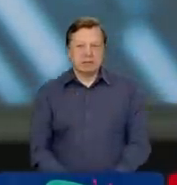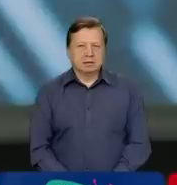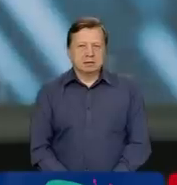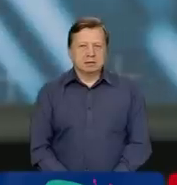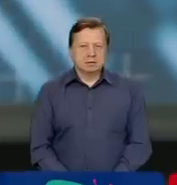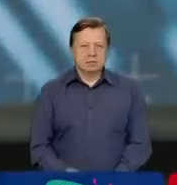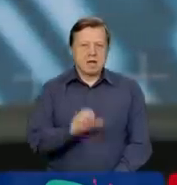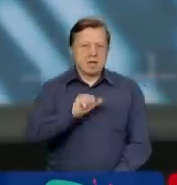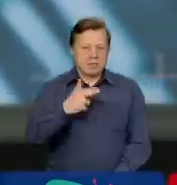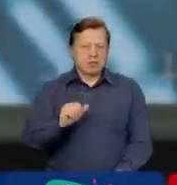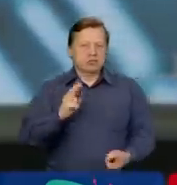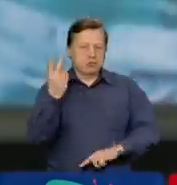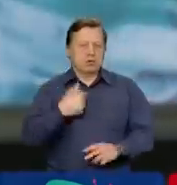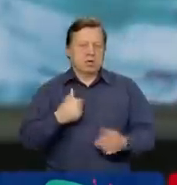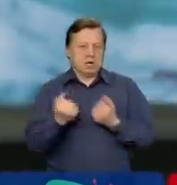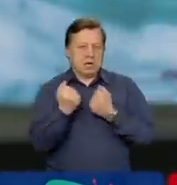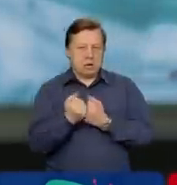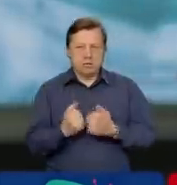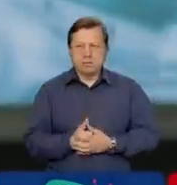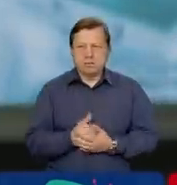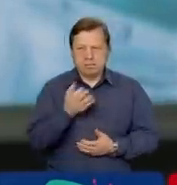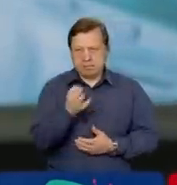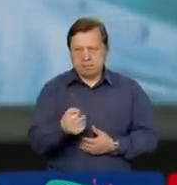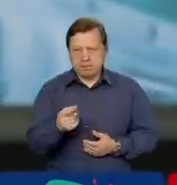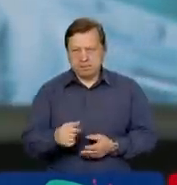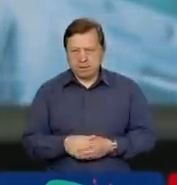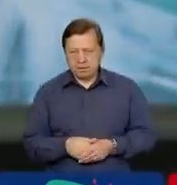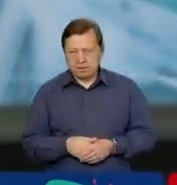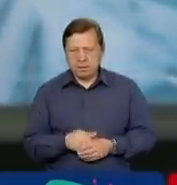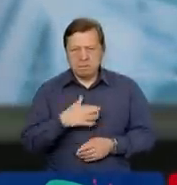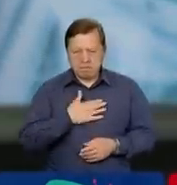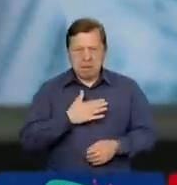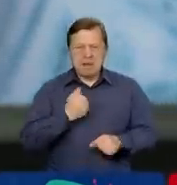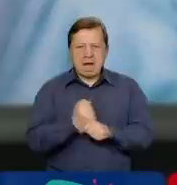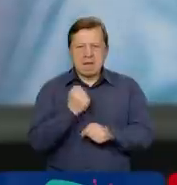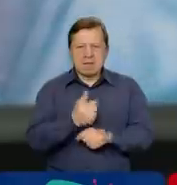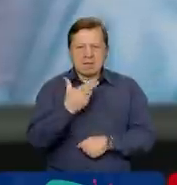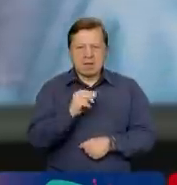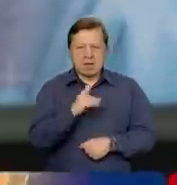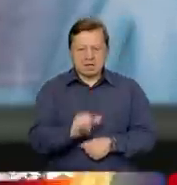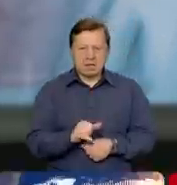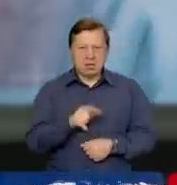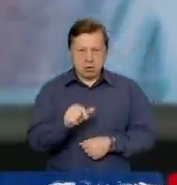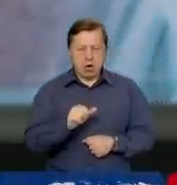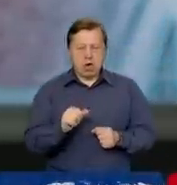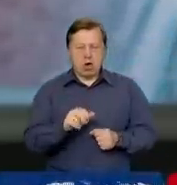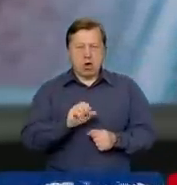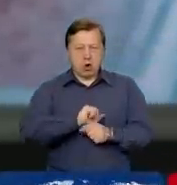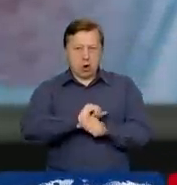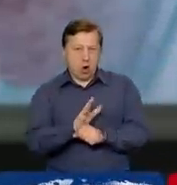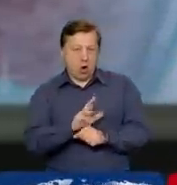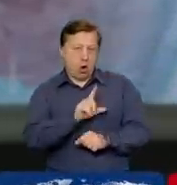strony Halina z okolic Krakowa. Chciałam zapytać, czy mając kamicę nerkową jestem narażona na cięższe przechodzenie koronawirusa?